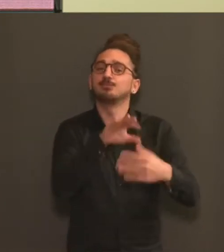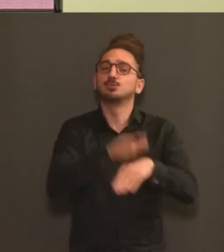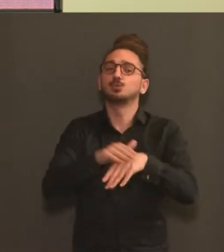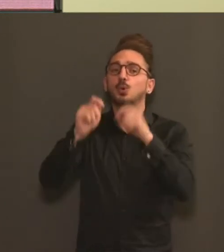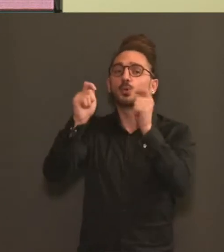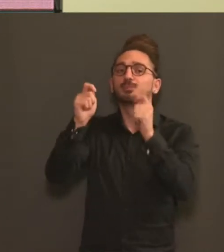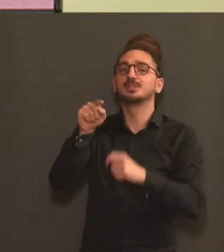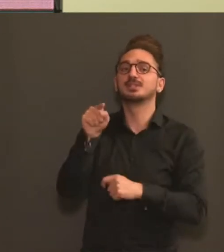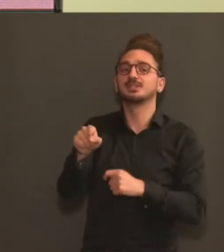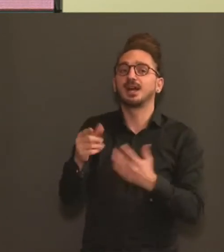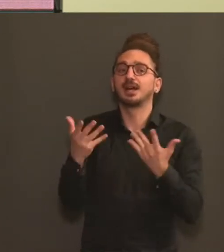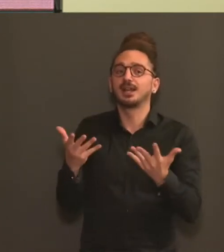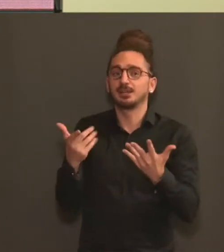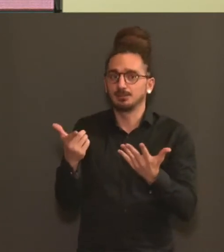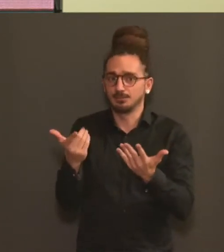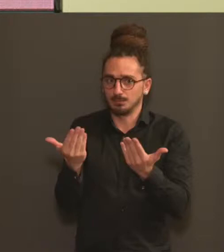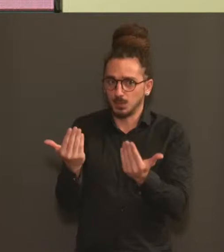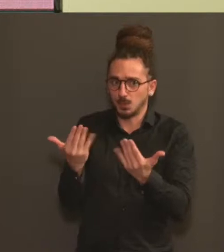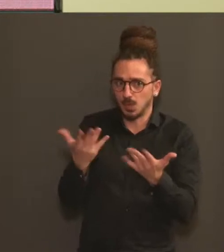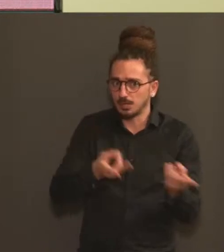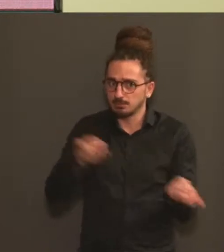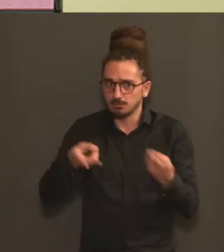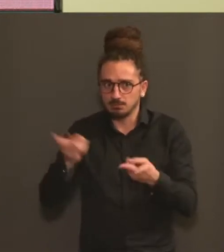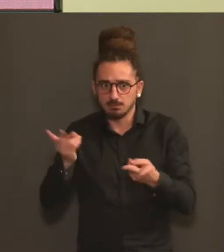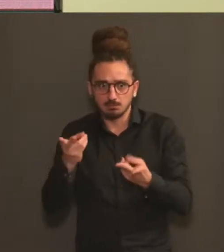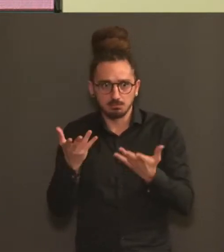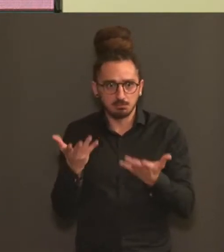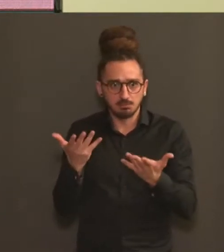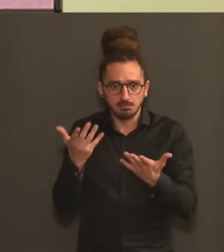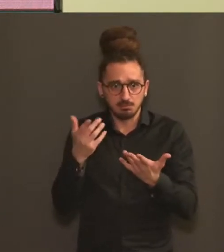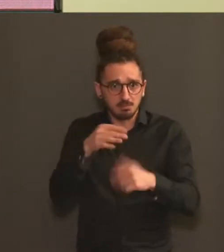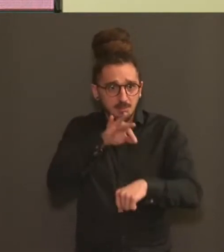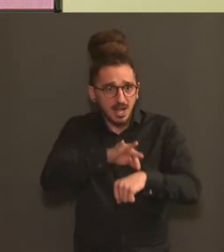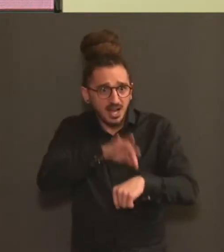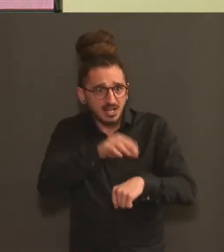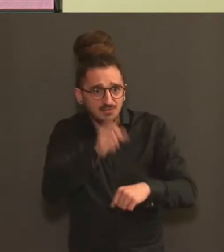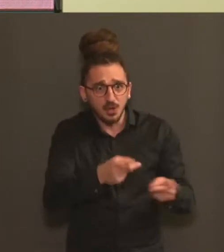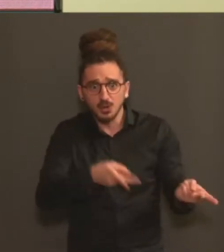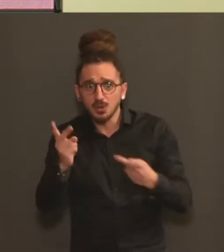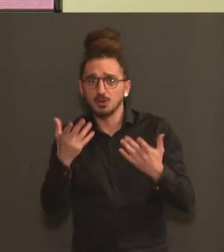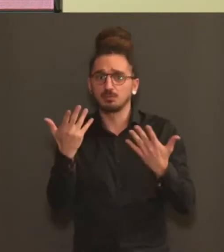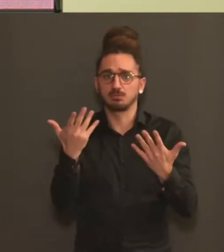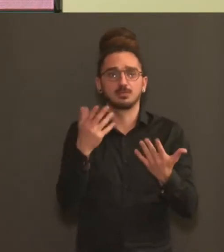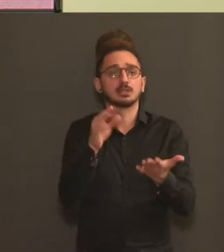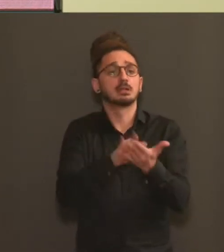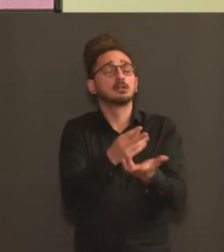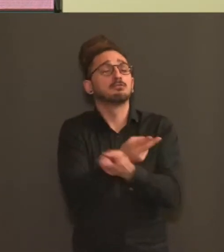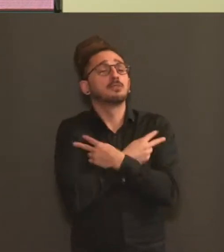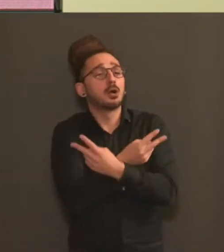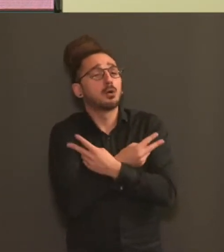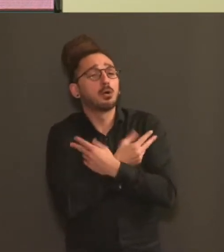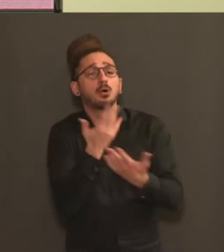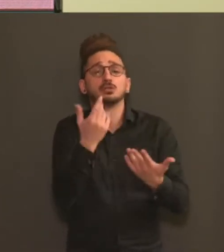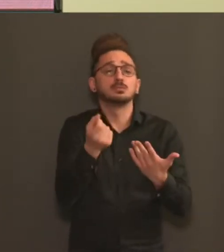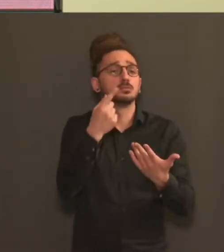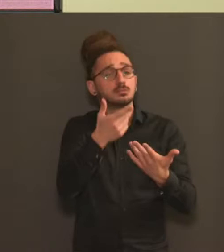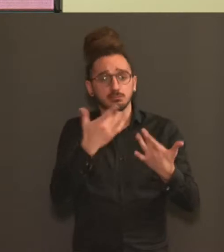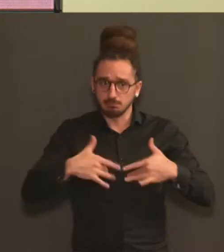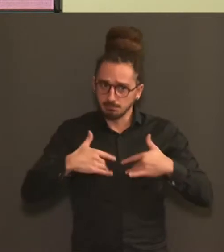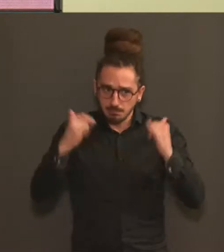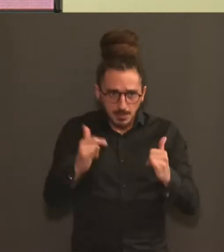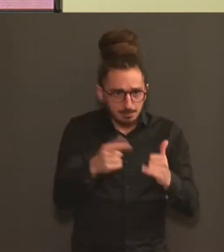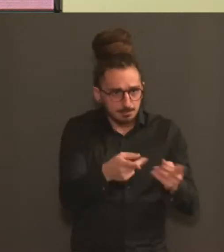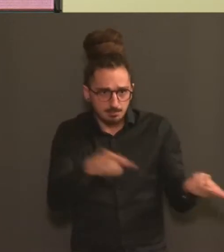parce qu'éventuellement, à cause des vacances, on ne pratique pas certains tests. Donc, il y aura une plus grande stabilité dans le taux lié